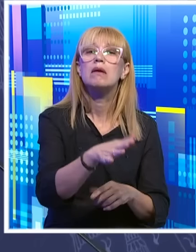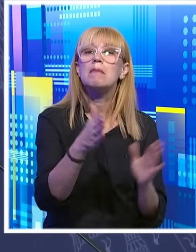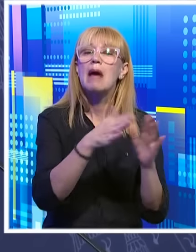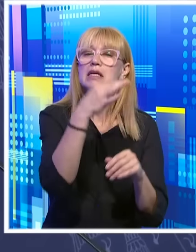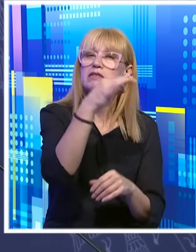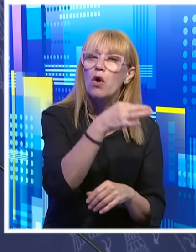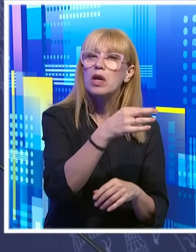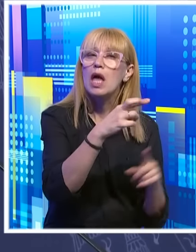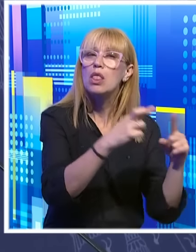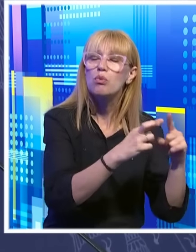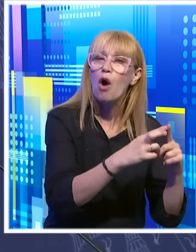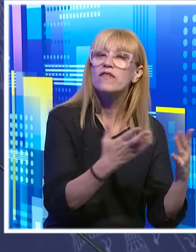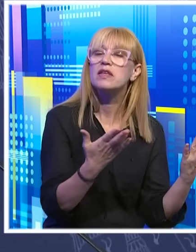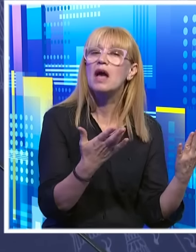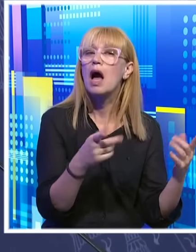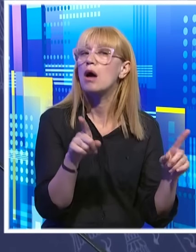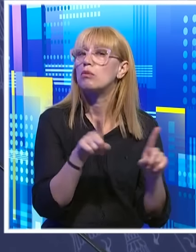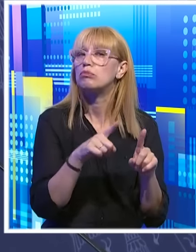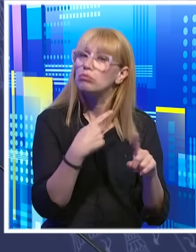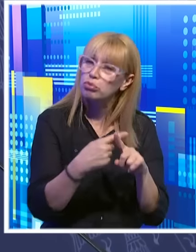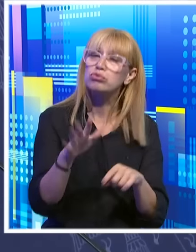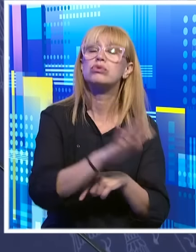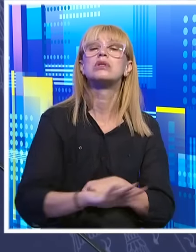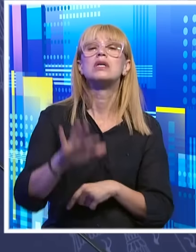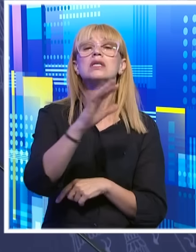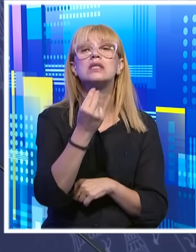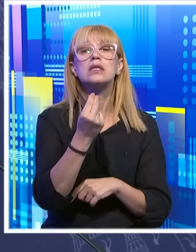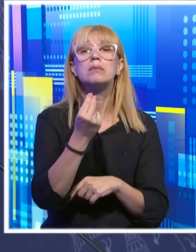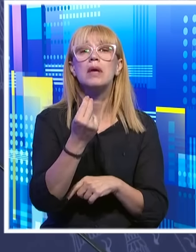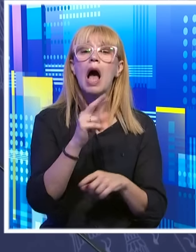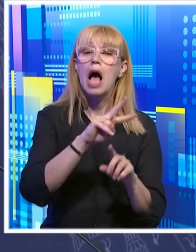Zvorniku, Ljuboviji, ali šta bi time dobila cela Srbija. I šta bismo izgubili?